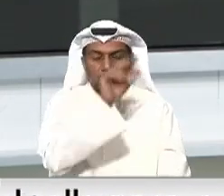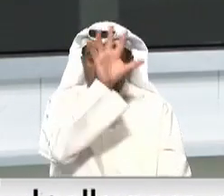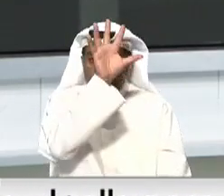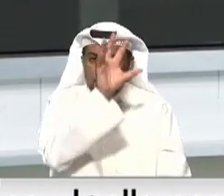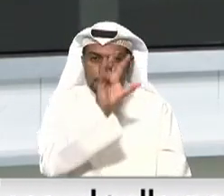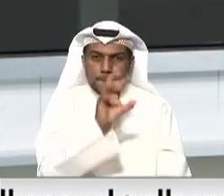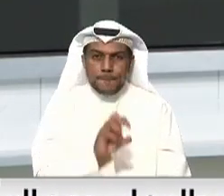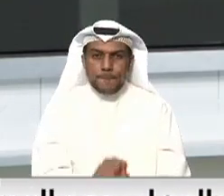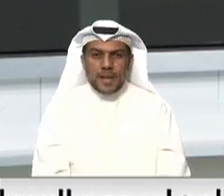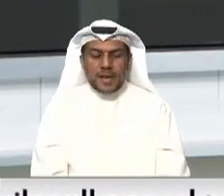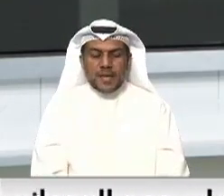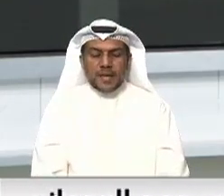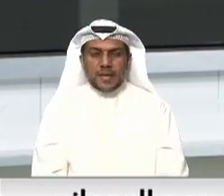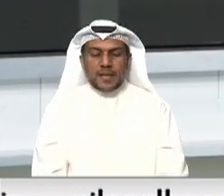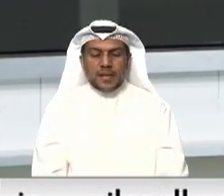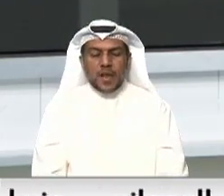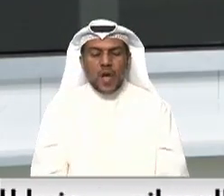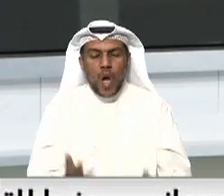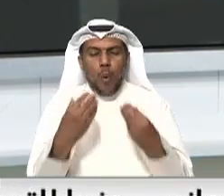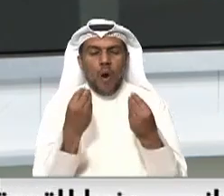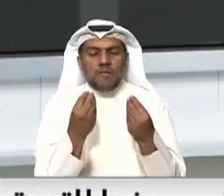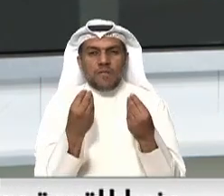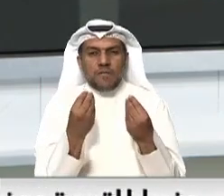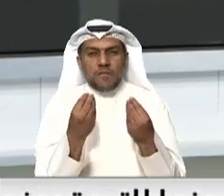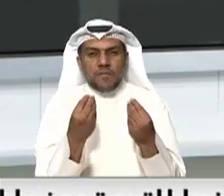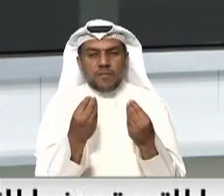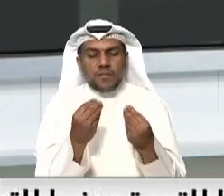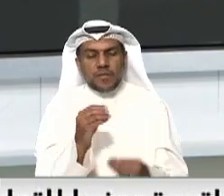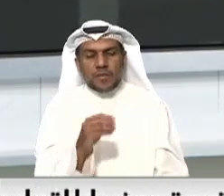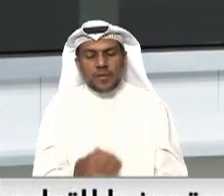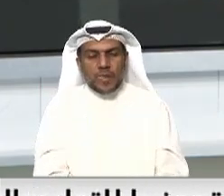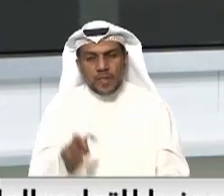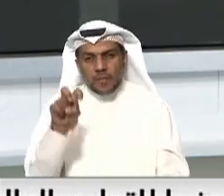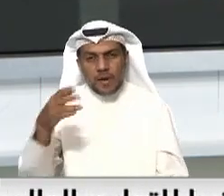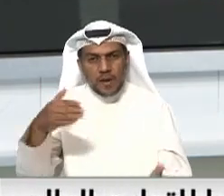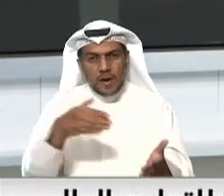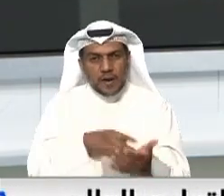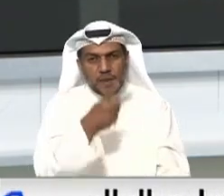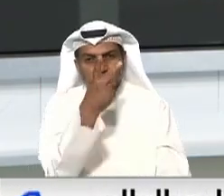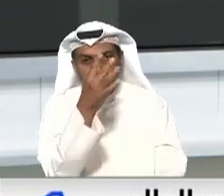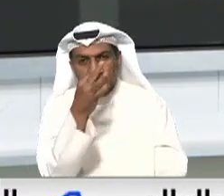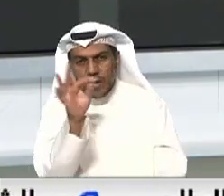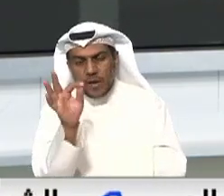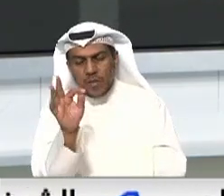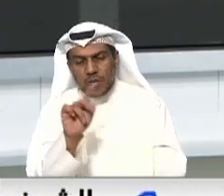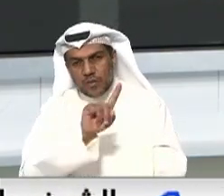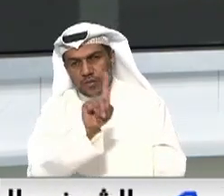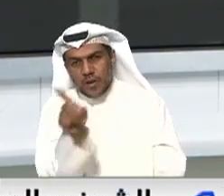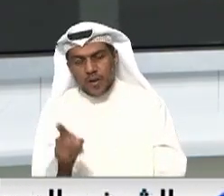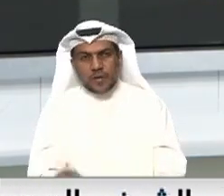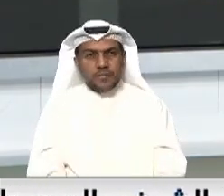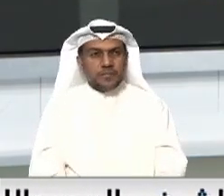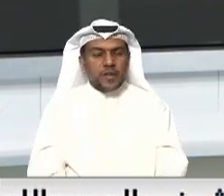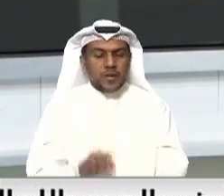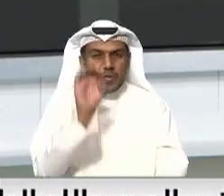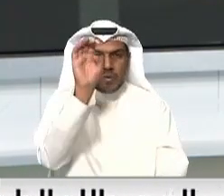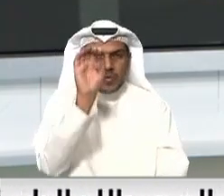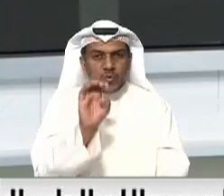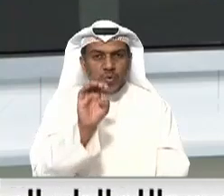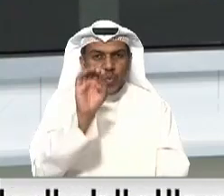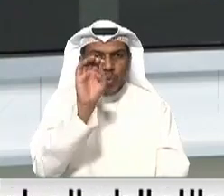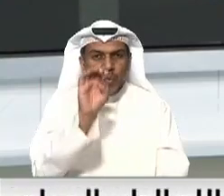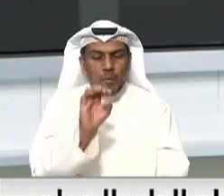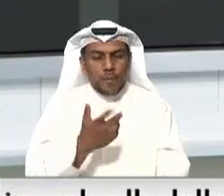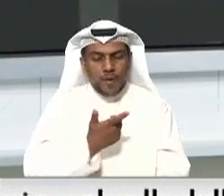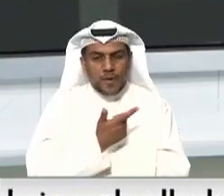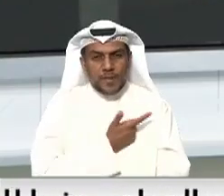المساء بشكل عام راح تكون خفيفه الى معتدله السرعه كيلو متر في الساعه رياح جنوبيه شرقيه في